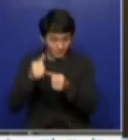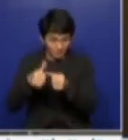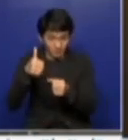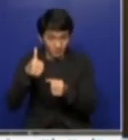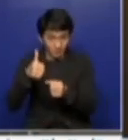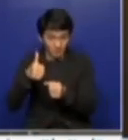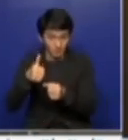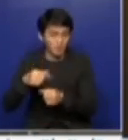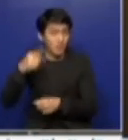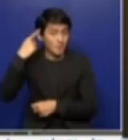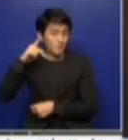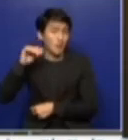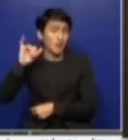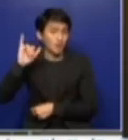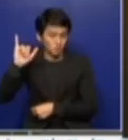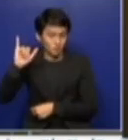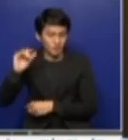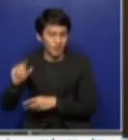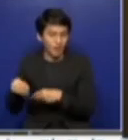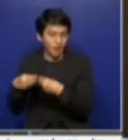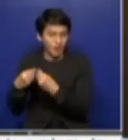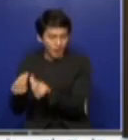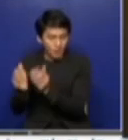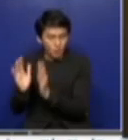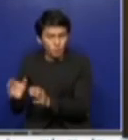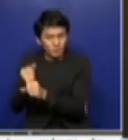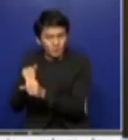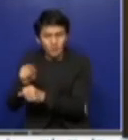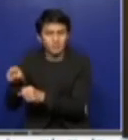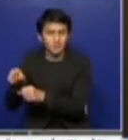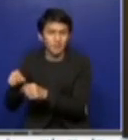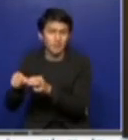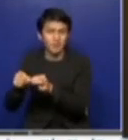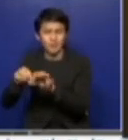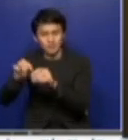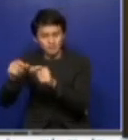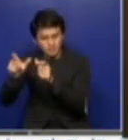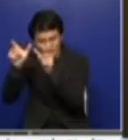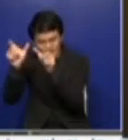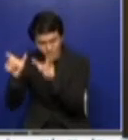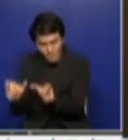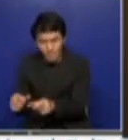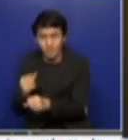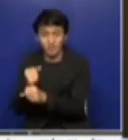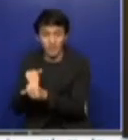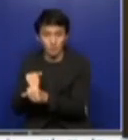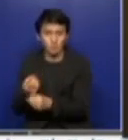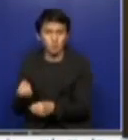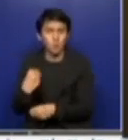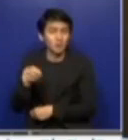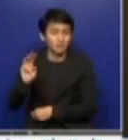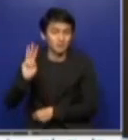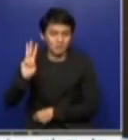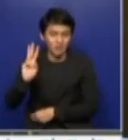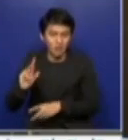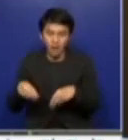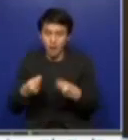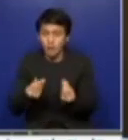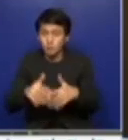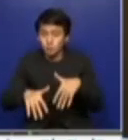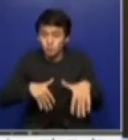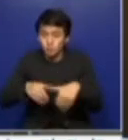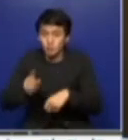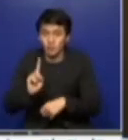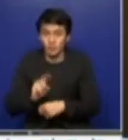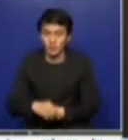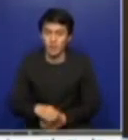ทธ์ได้ให้ทีมงานแต่งเพื่อสัญญากับประชาชนว่าเราจะทำตาม